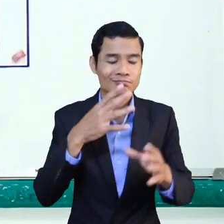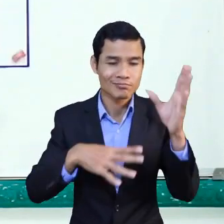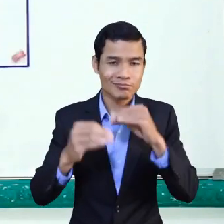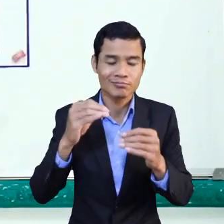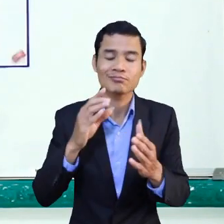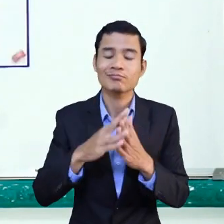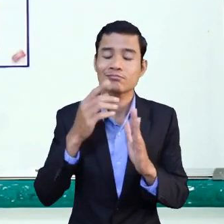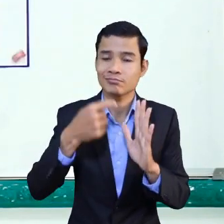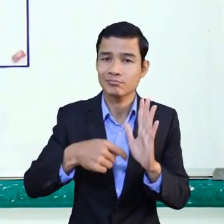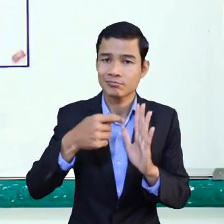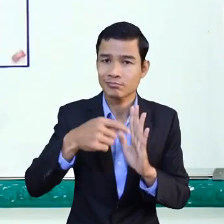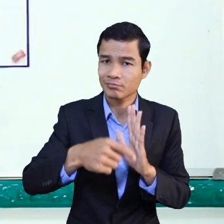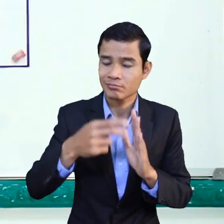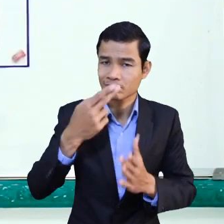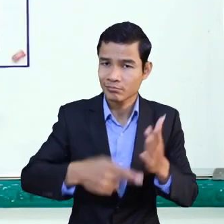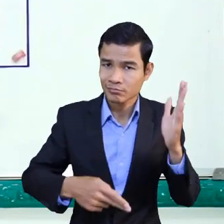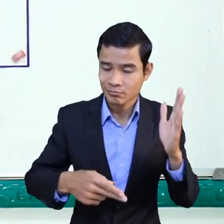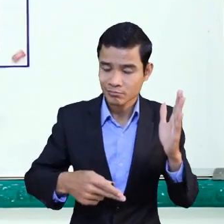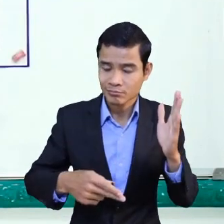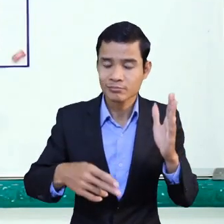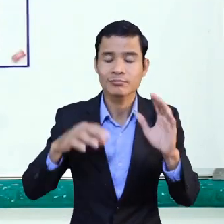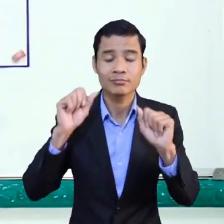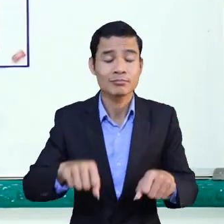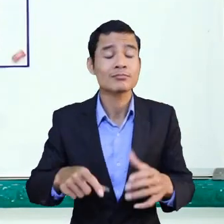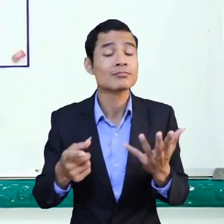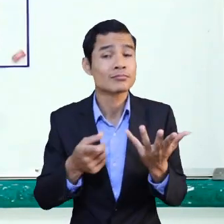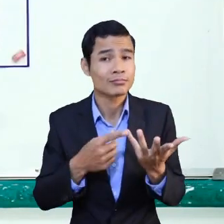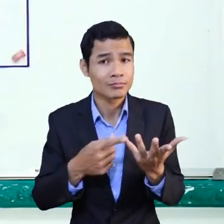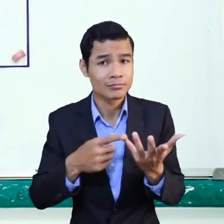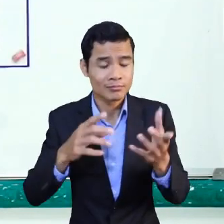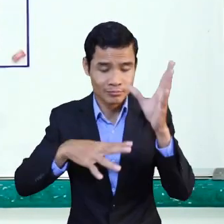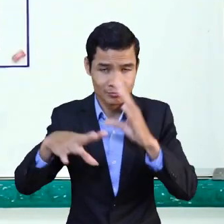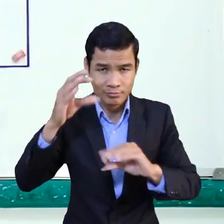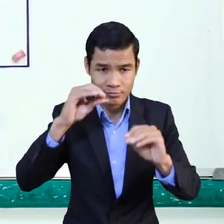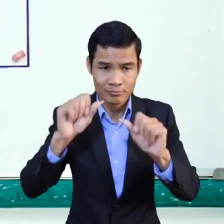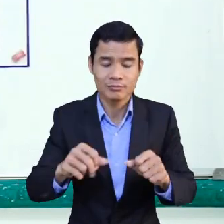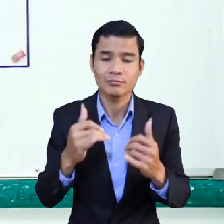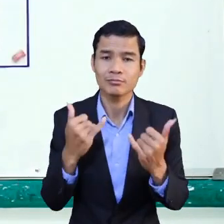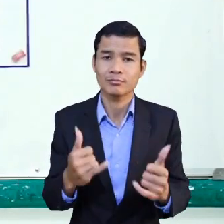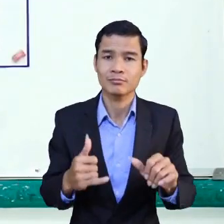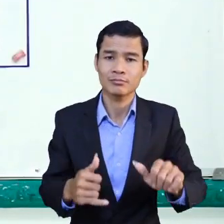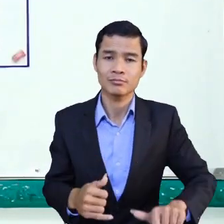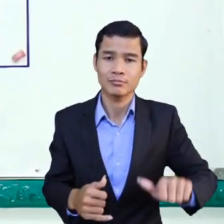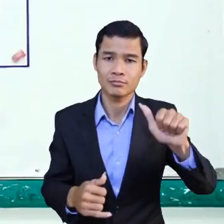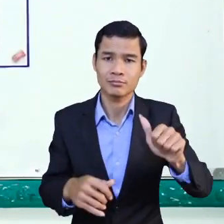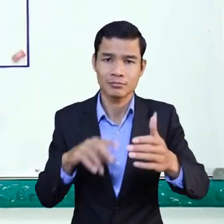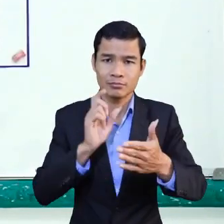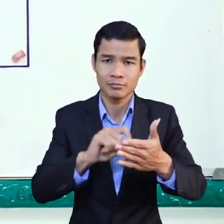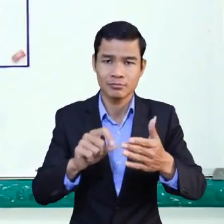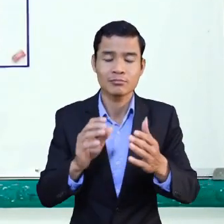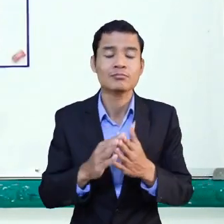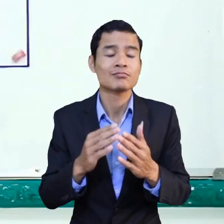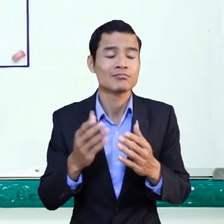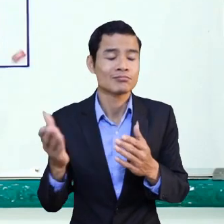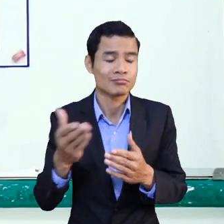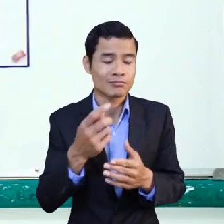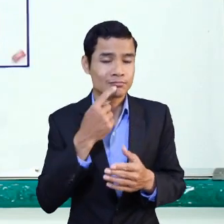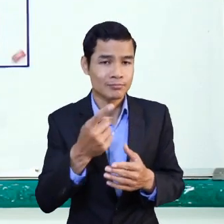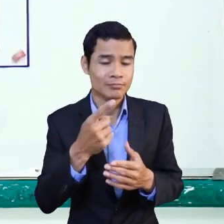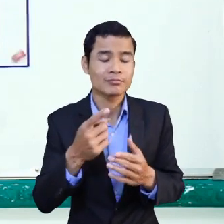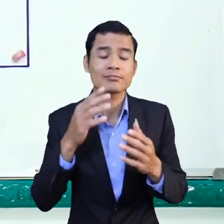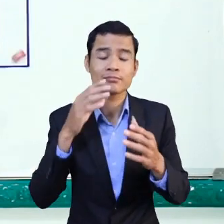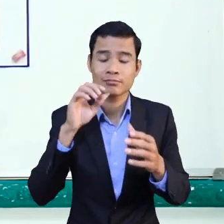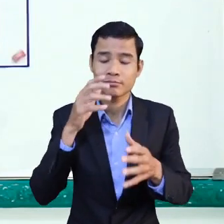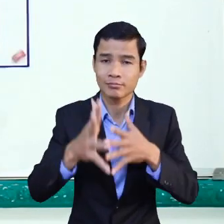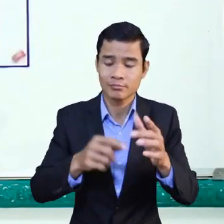នចាគឺយើងរៀនស្រាក់អេកូនណោះឥឡូវកូនលើកក្តារឈ្នួនដើម្បីត្រៀមសរសេរតាមអានជាមួយអ្នកគ្រូណា